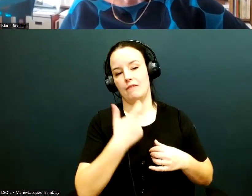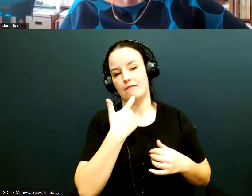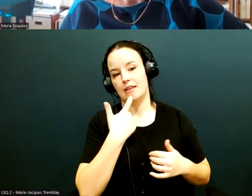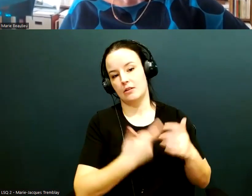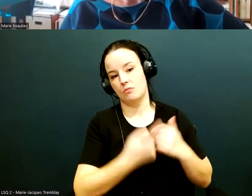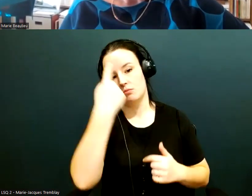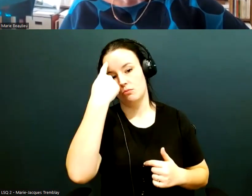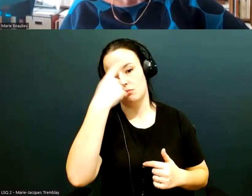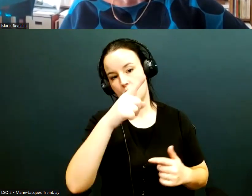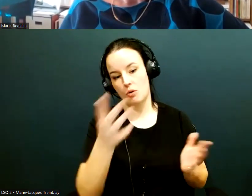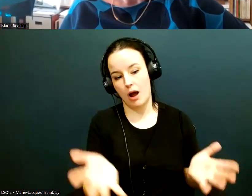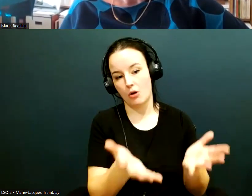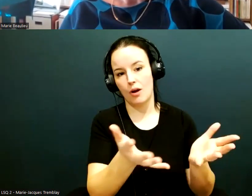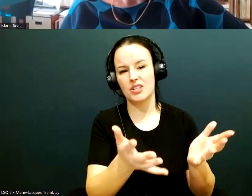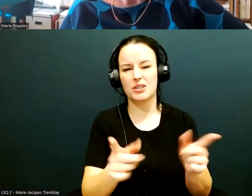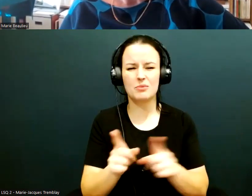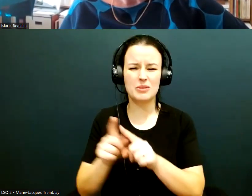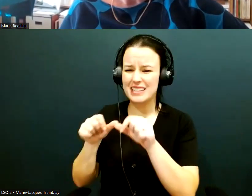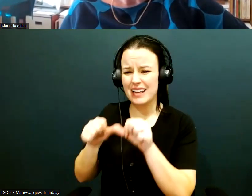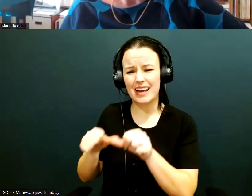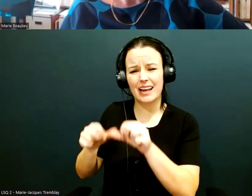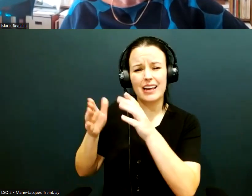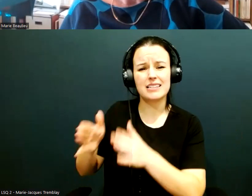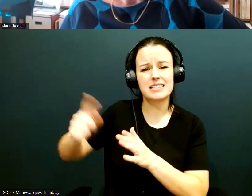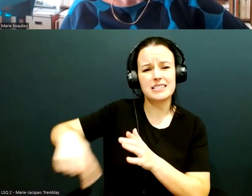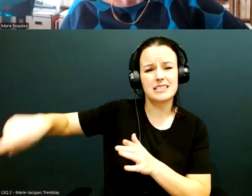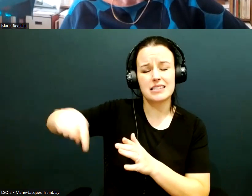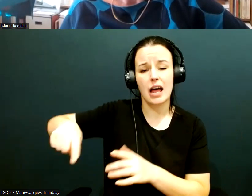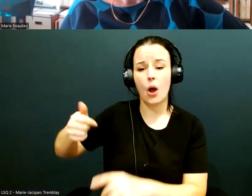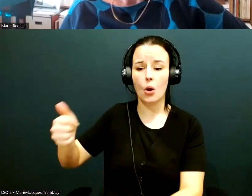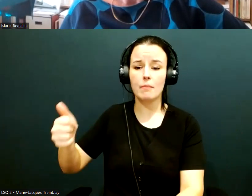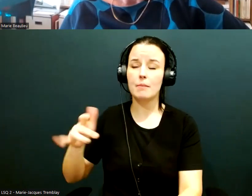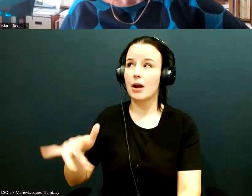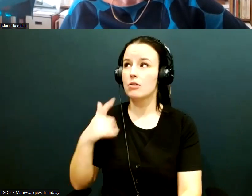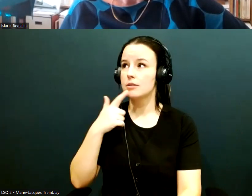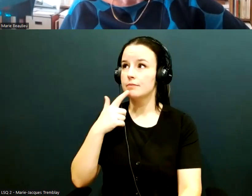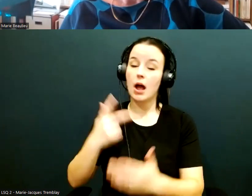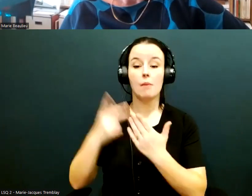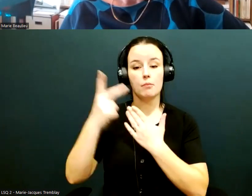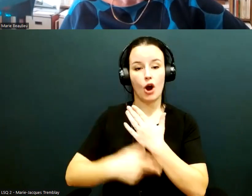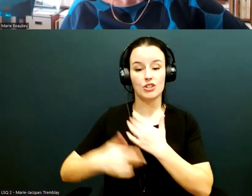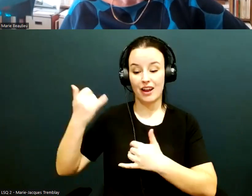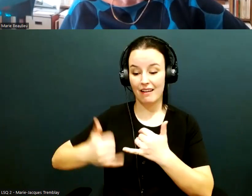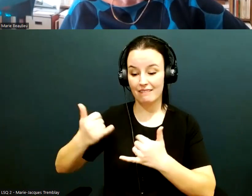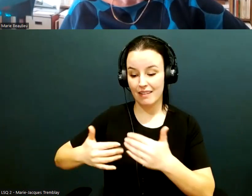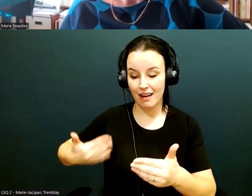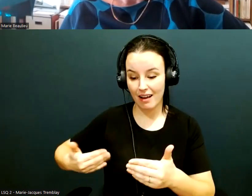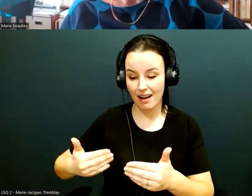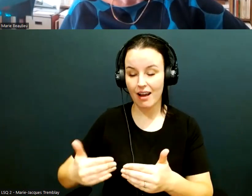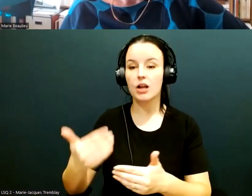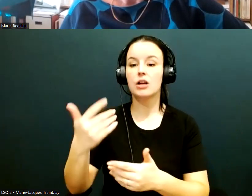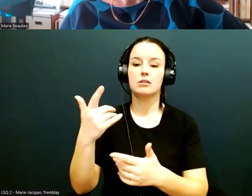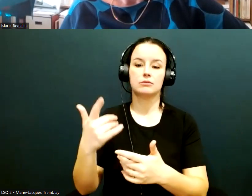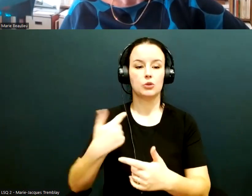une belle promotion. Puis même beaucoup chez les résidents, en fait. On s'est rendu compte, parce qu'à la fin du projet, nous, ce qu'on est allé faire, c'est